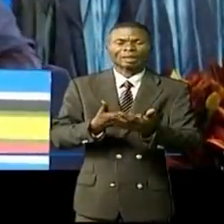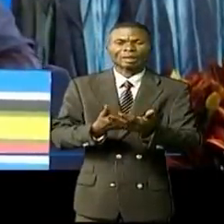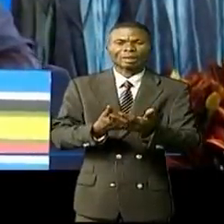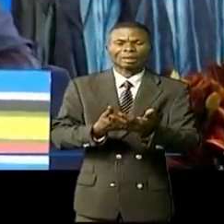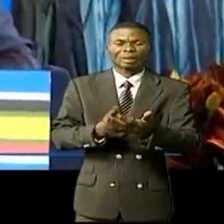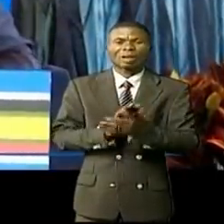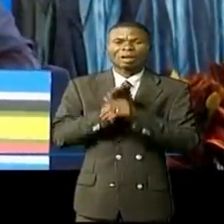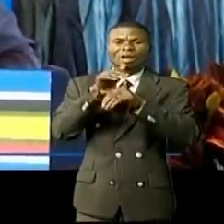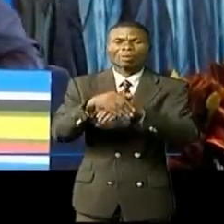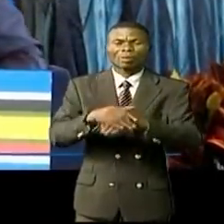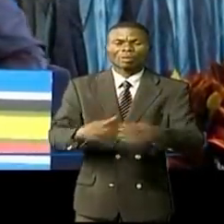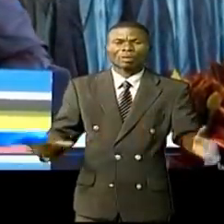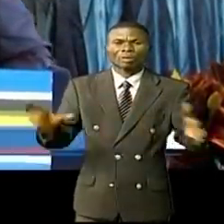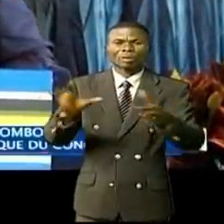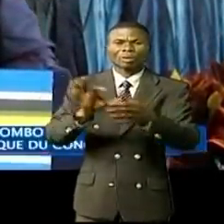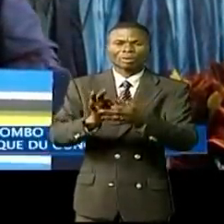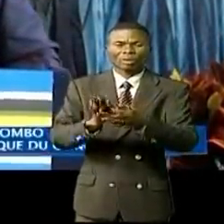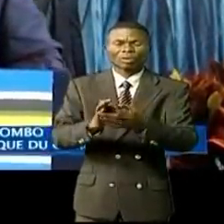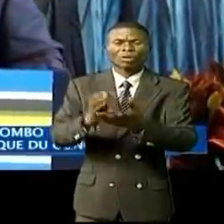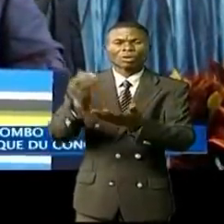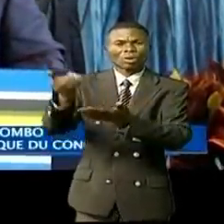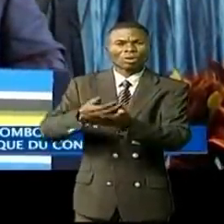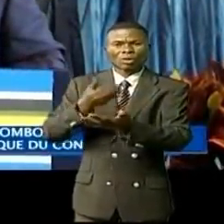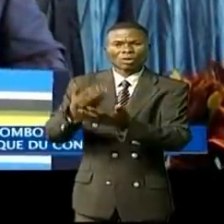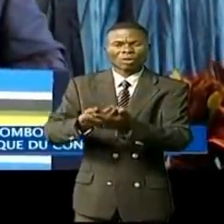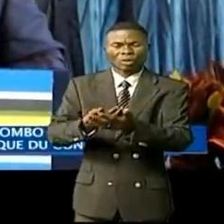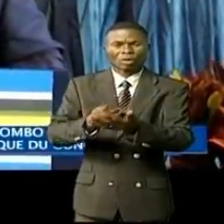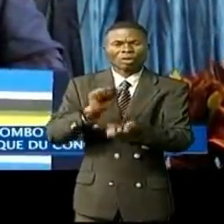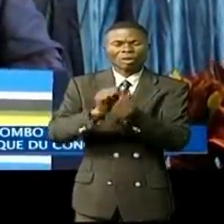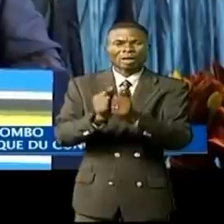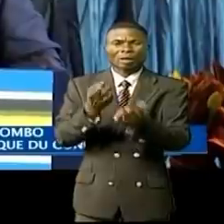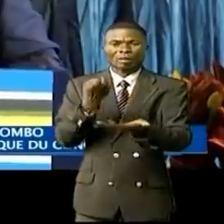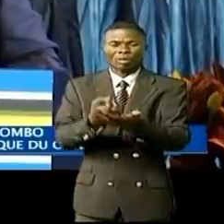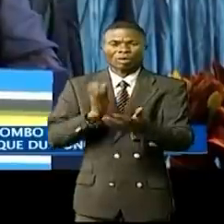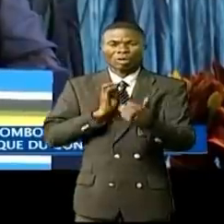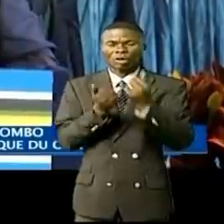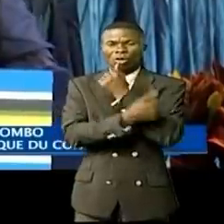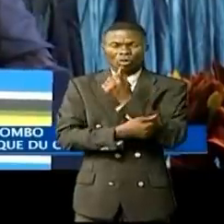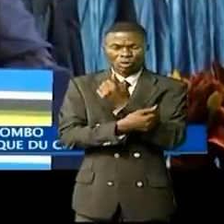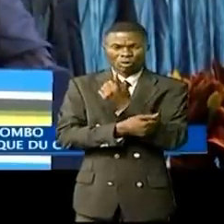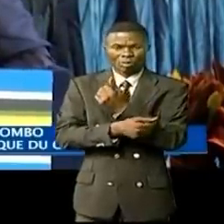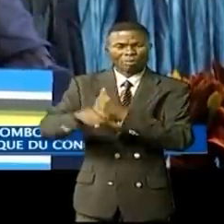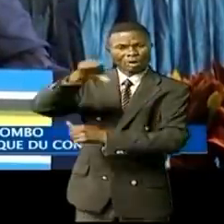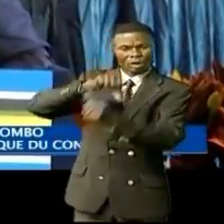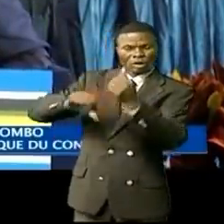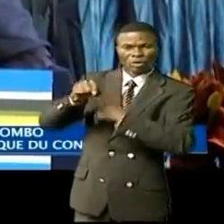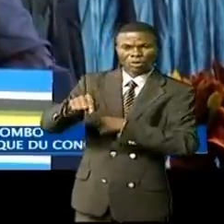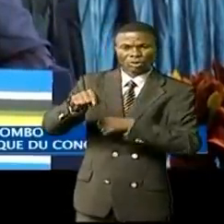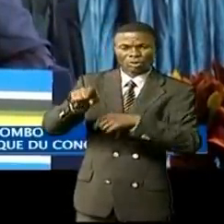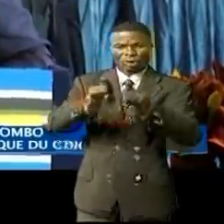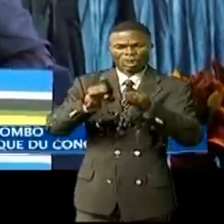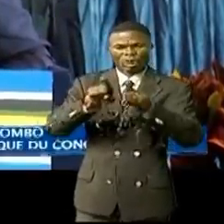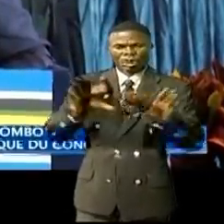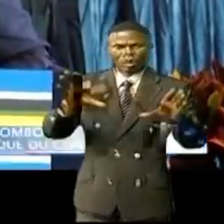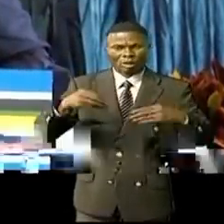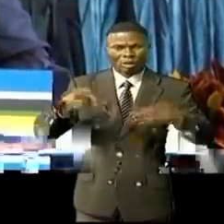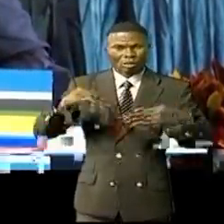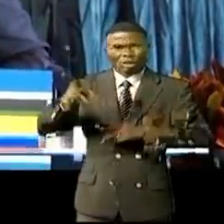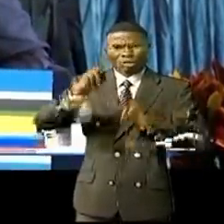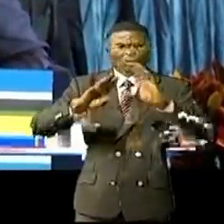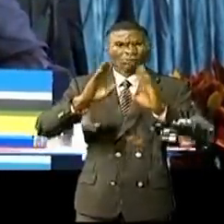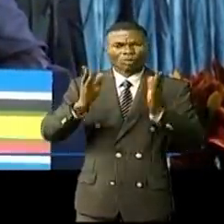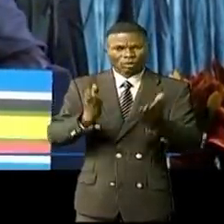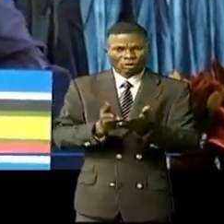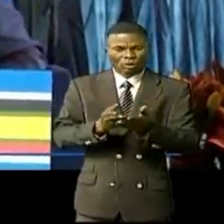à la consolidation de l'exploitation des atouts économiques de nos pays respectifs et à l'accès de nos populations